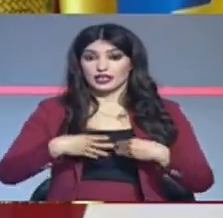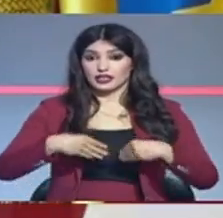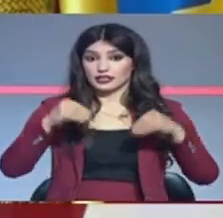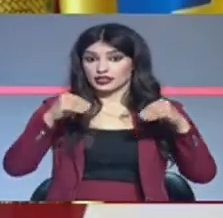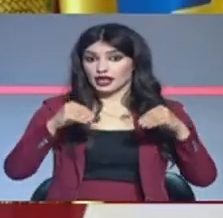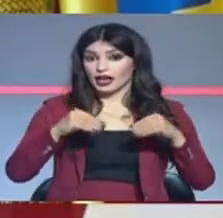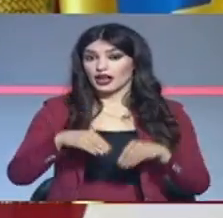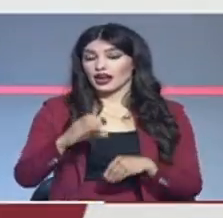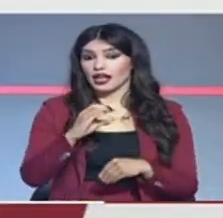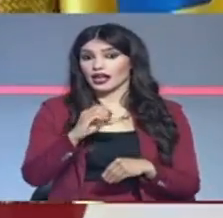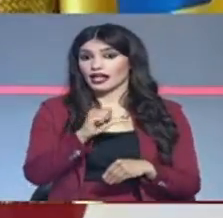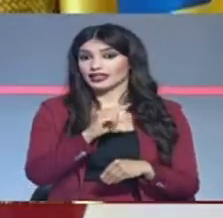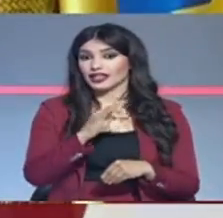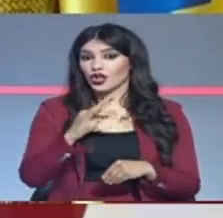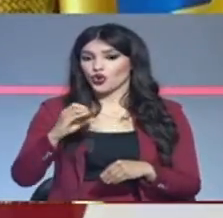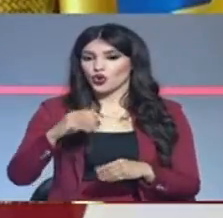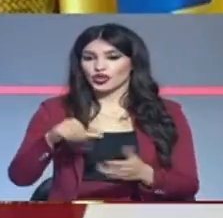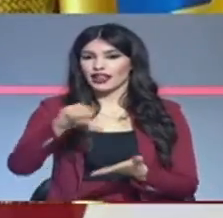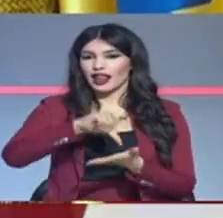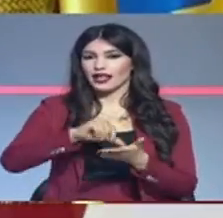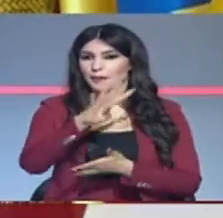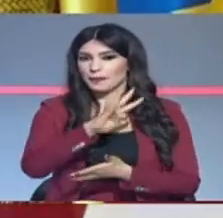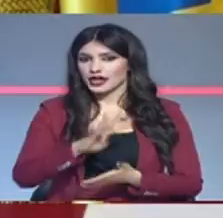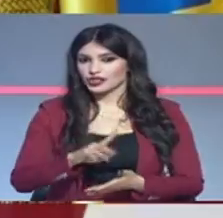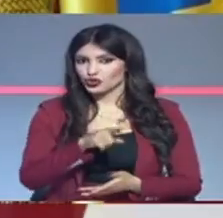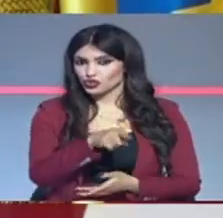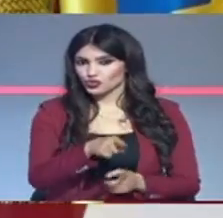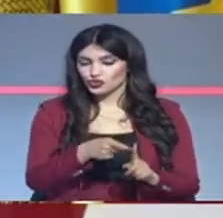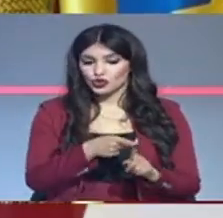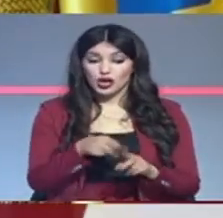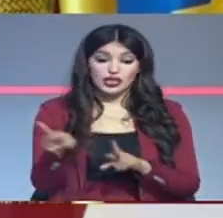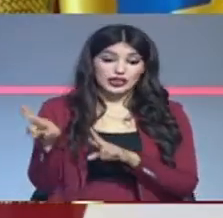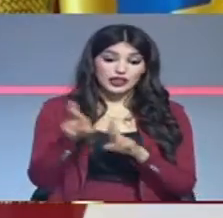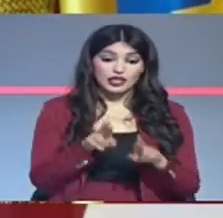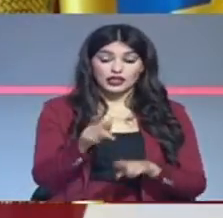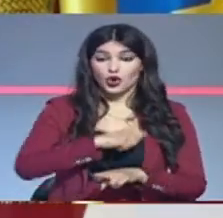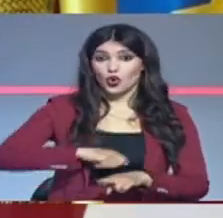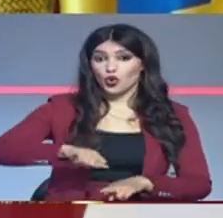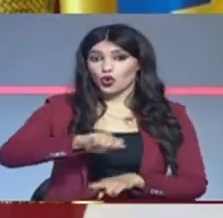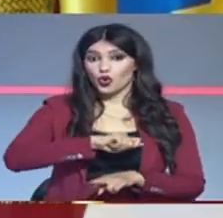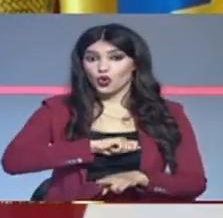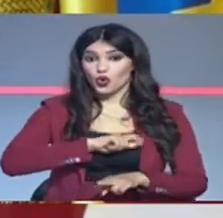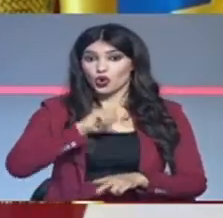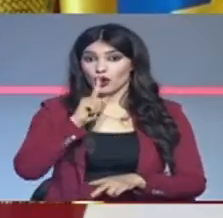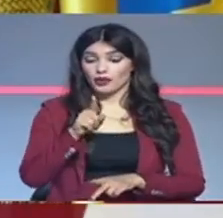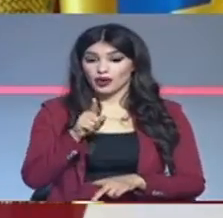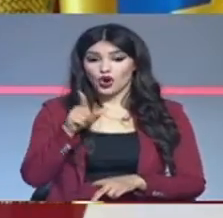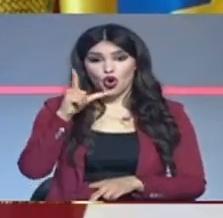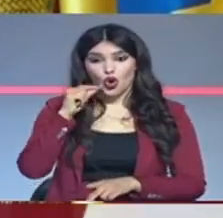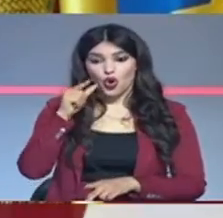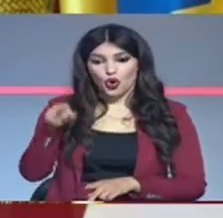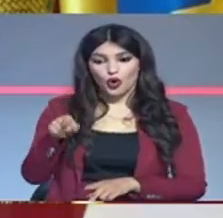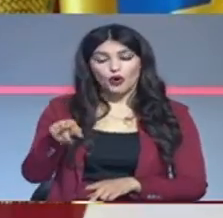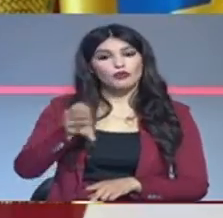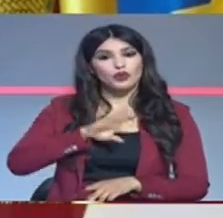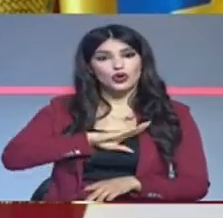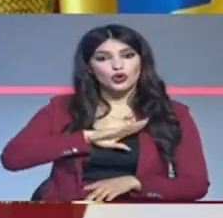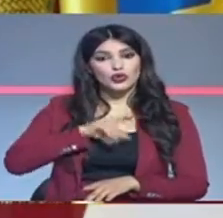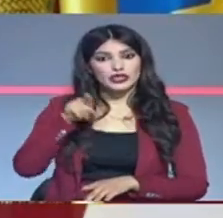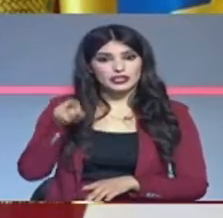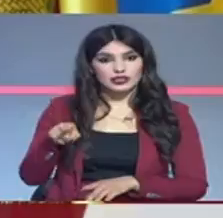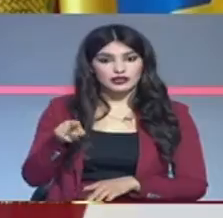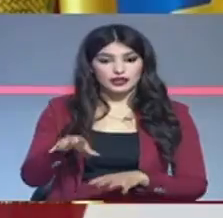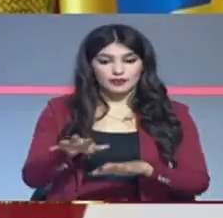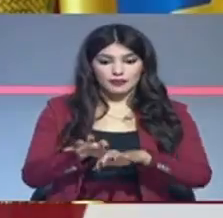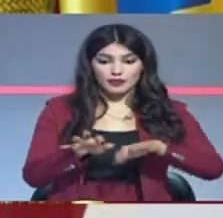كارن الذي تطالب اسبانيا بعودته الى اراضيها ومحاكمته على خلفيه ضلوعه في محاوله